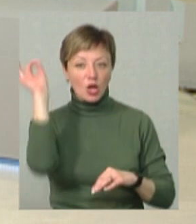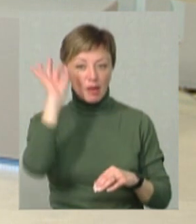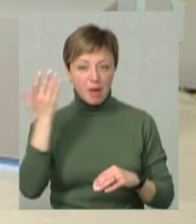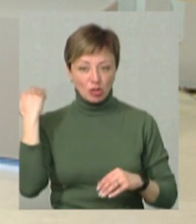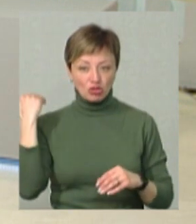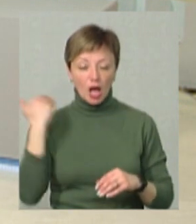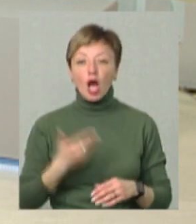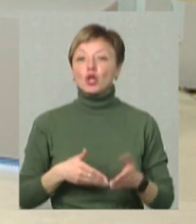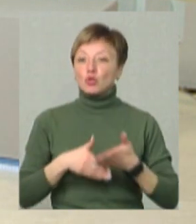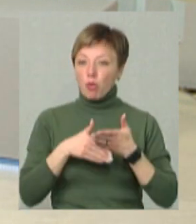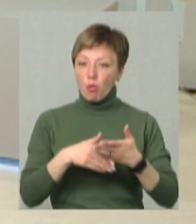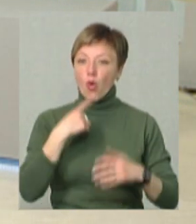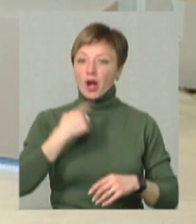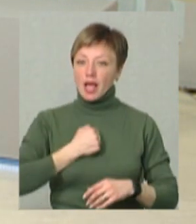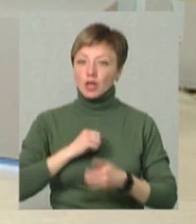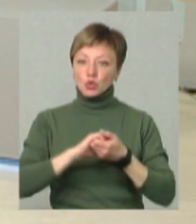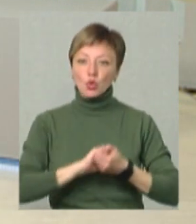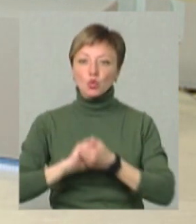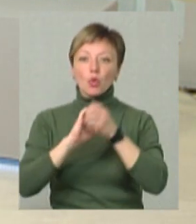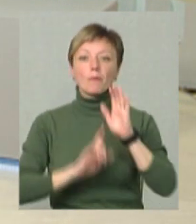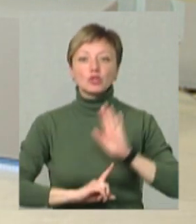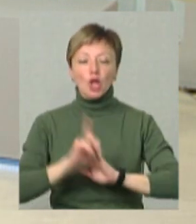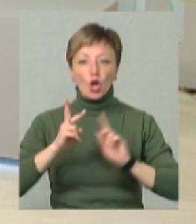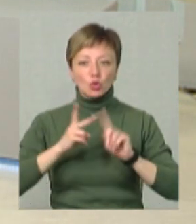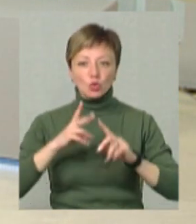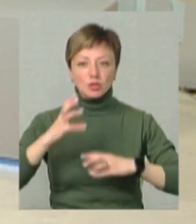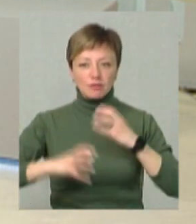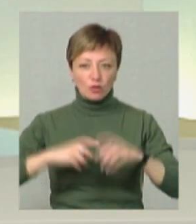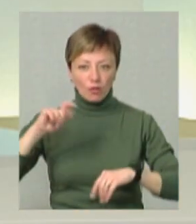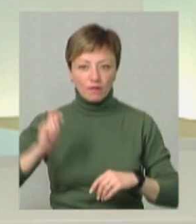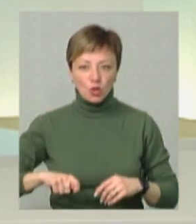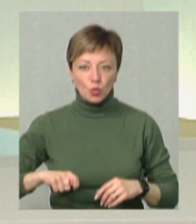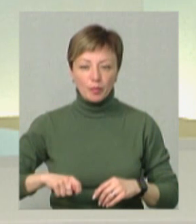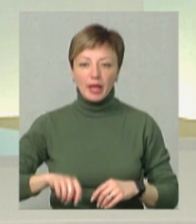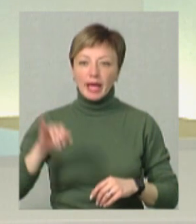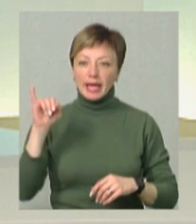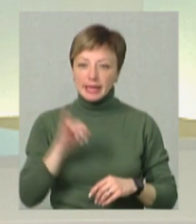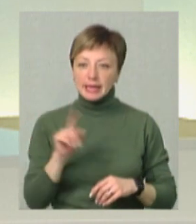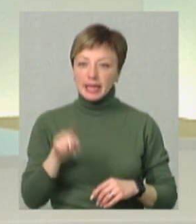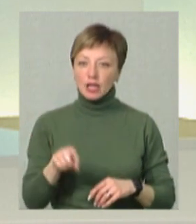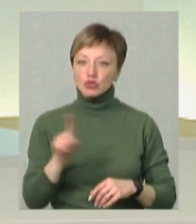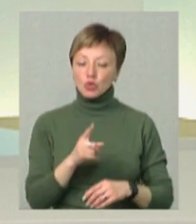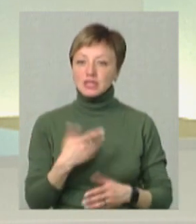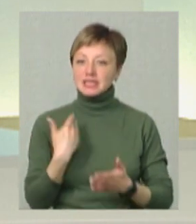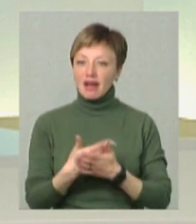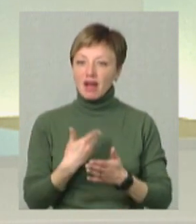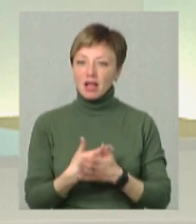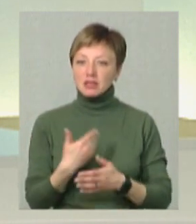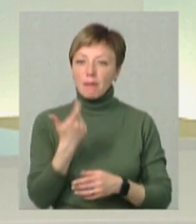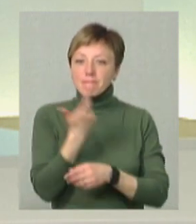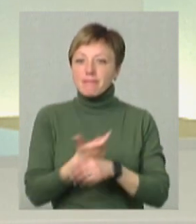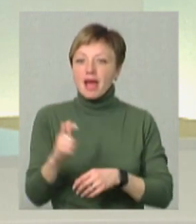Німеччина з допомогою Радянського Союзу починає Другу світову війну. І те, що здавалось перевагою,